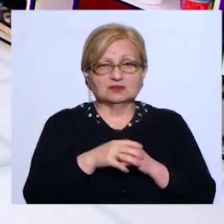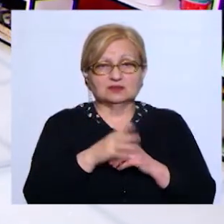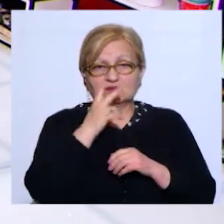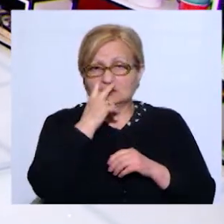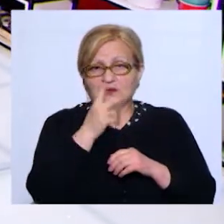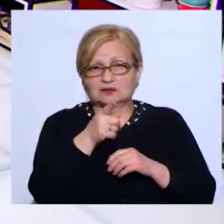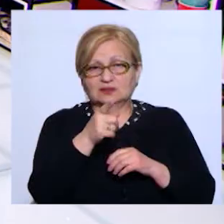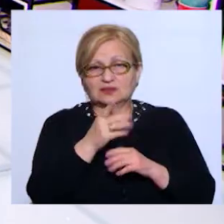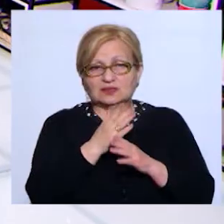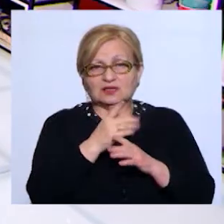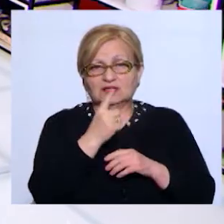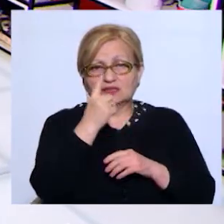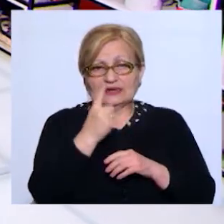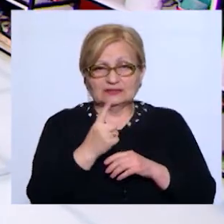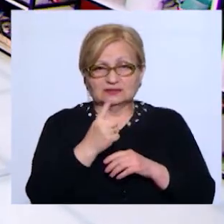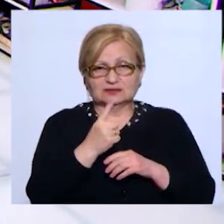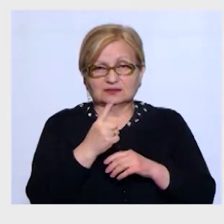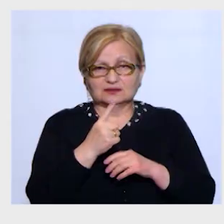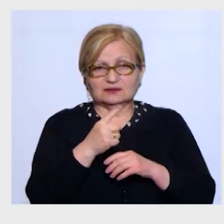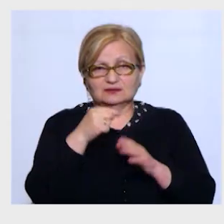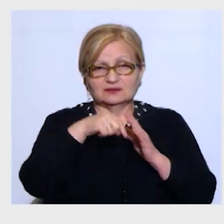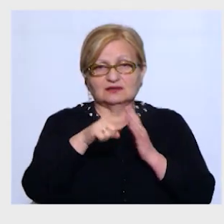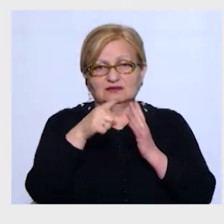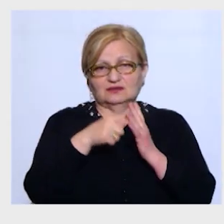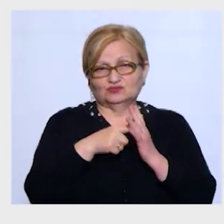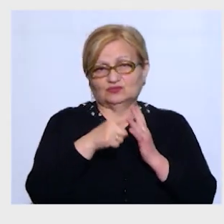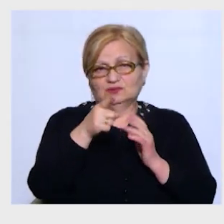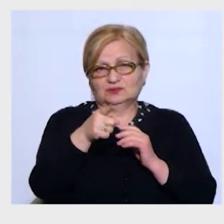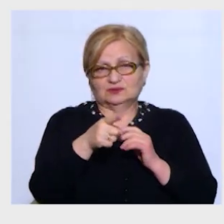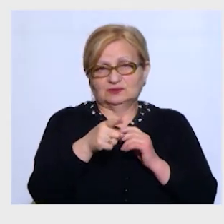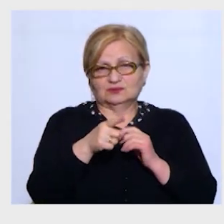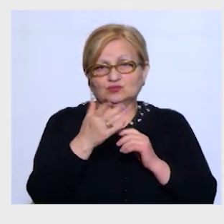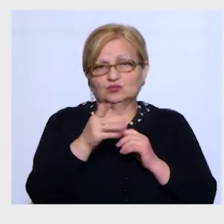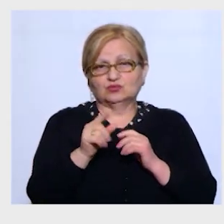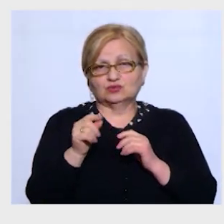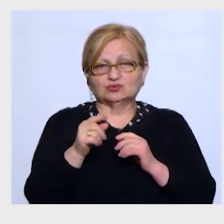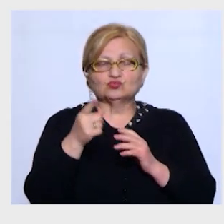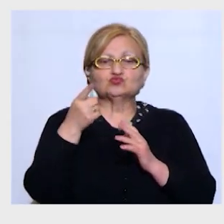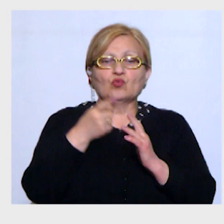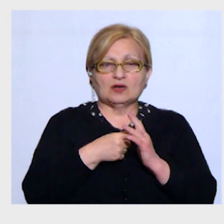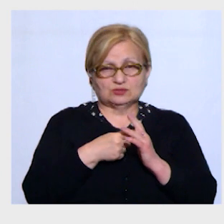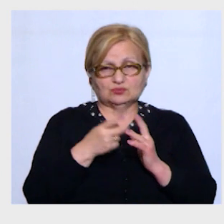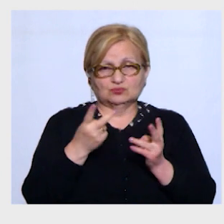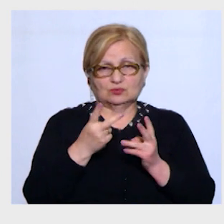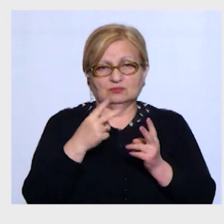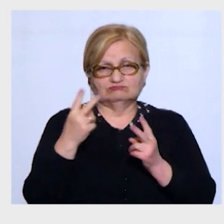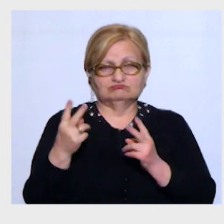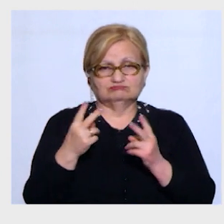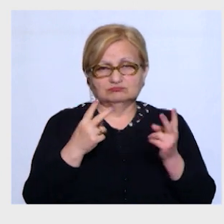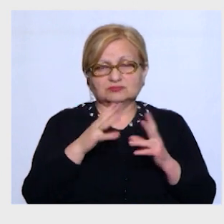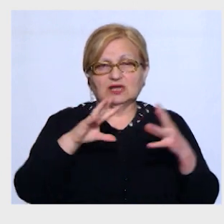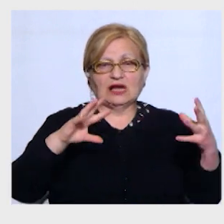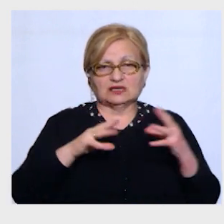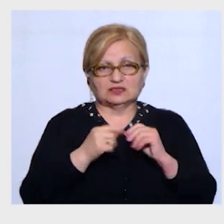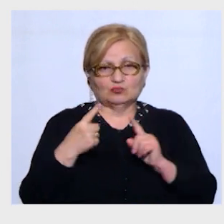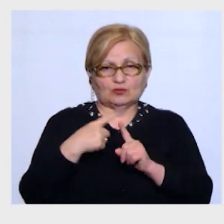ხედავთ, აი აქ არის. თუ არის კენტი, მაშინ შუა მონაცემია, თუ არის ლუწი, ესე იგი ყოფთ შუაზე ამას და შუა ორი საშუალო